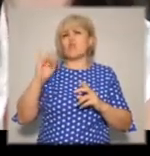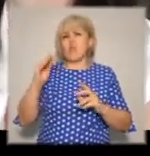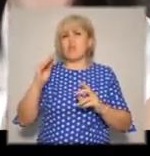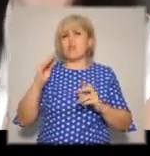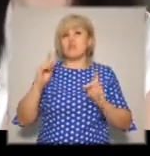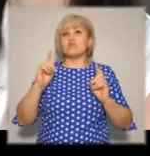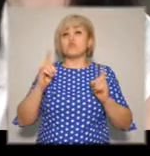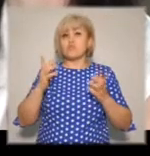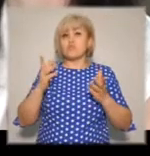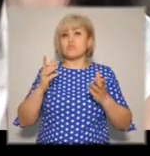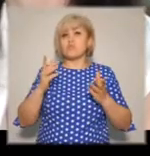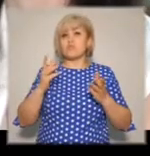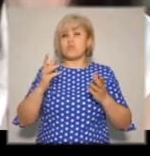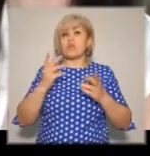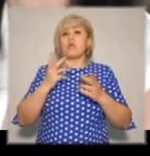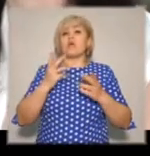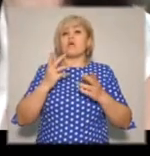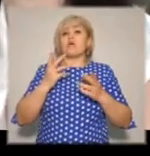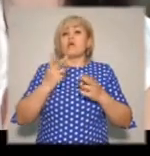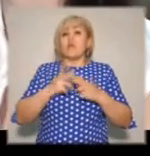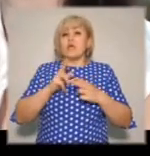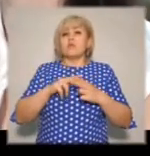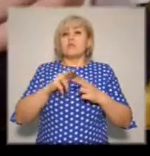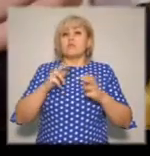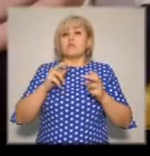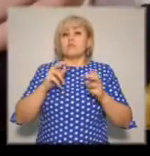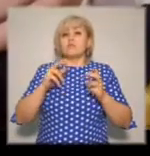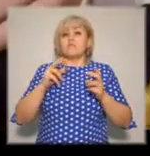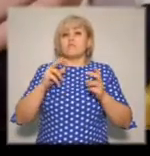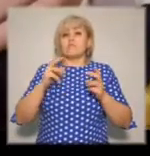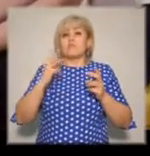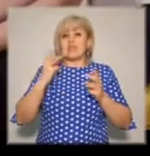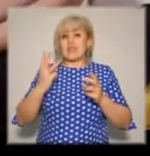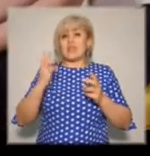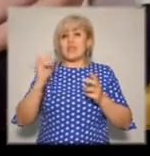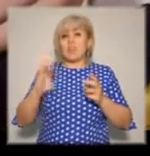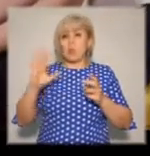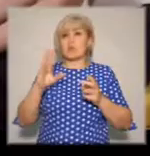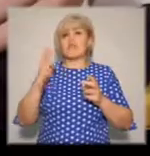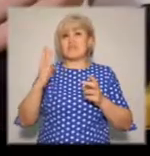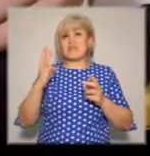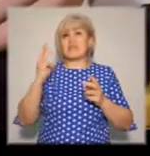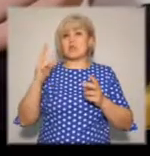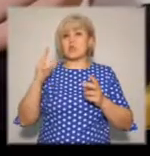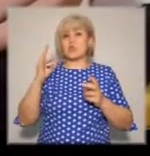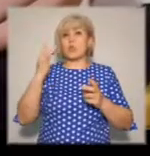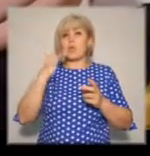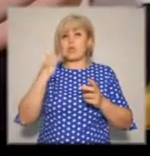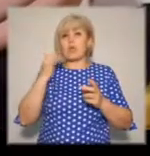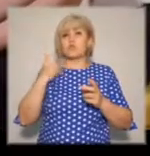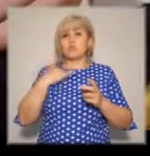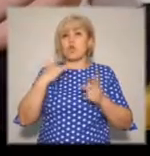один, даже открытый класс, то есть даже самые такие как бы продвинутые танцоры, они могут танцевать максимум 6 танцев. 3 из европейской, 3